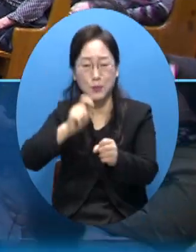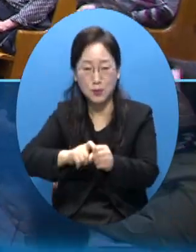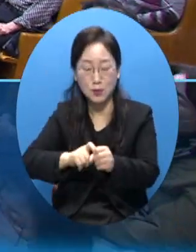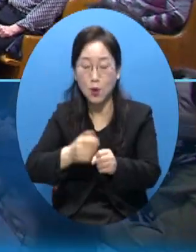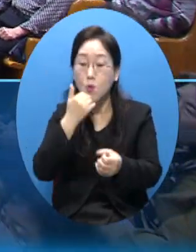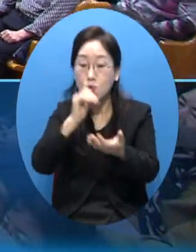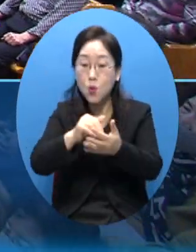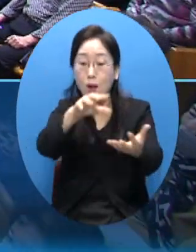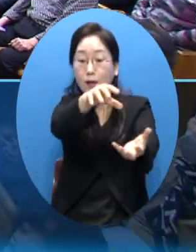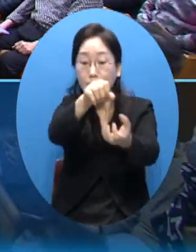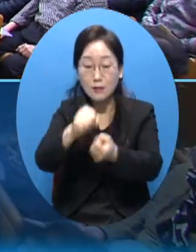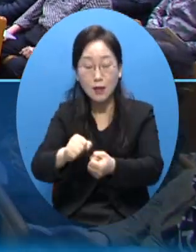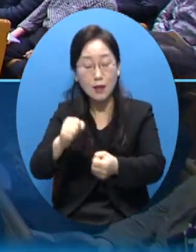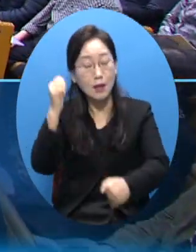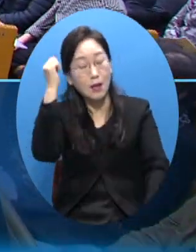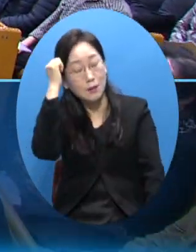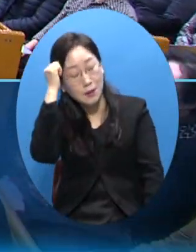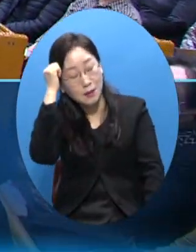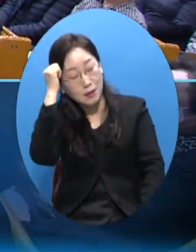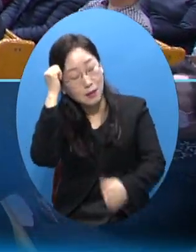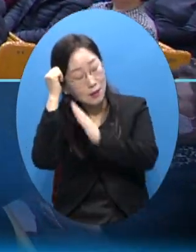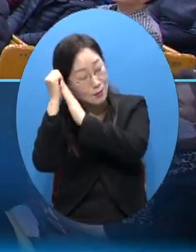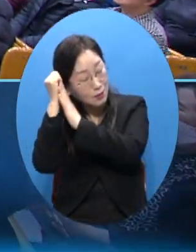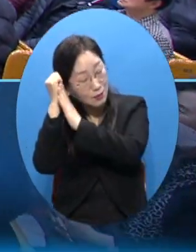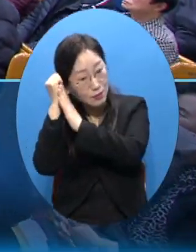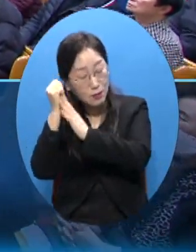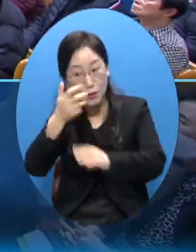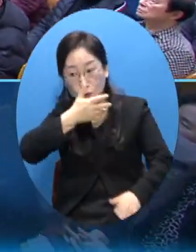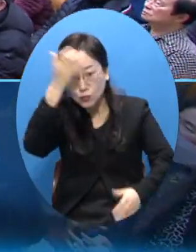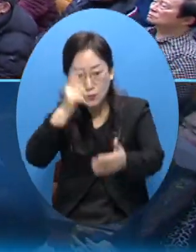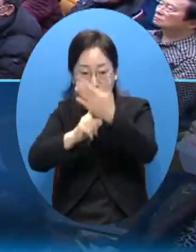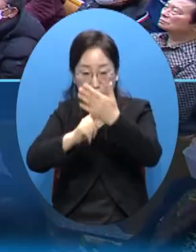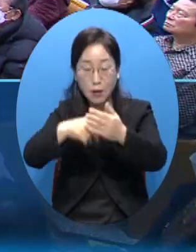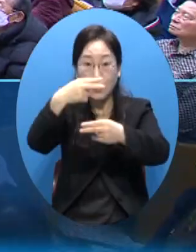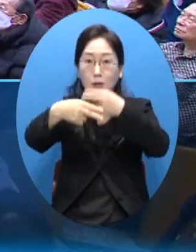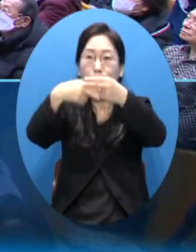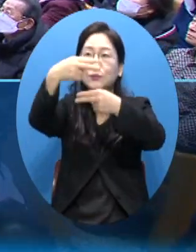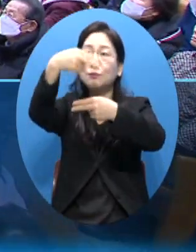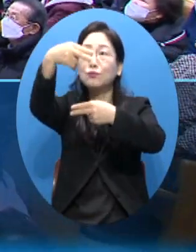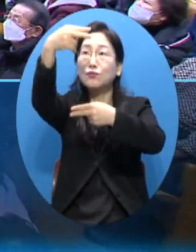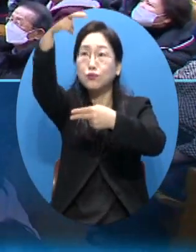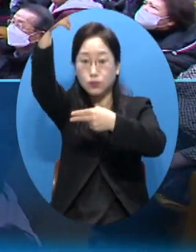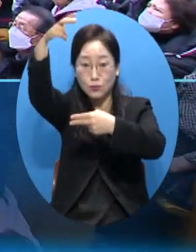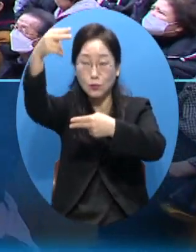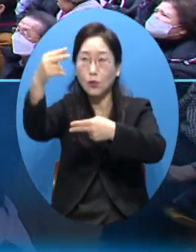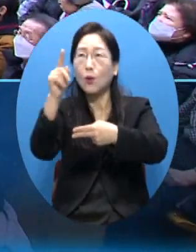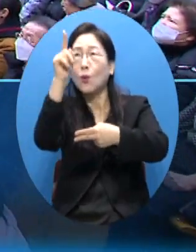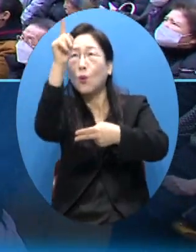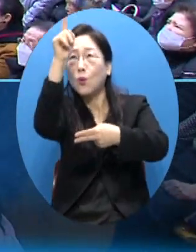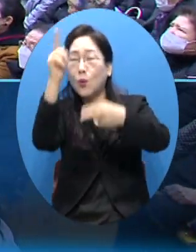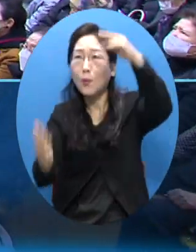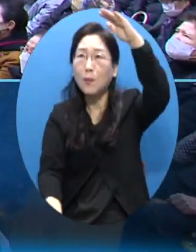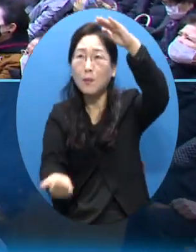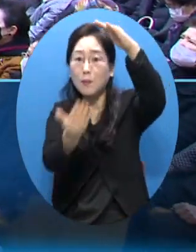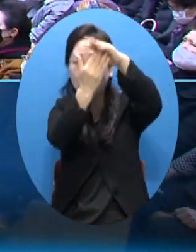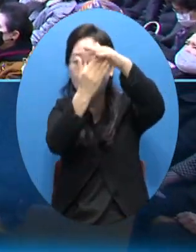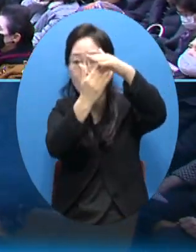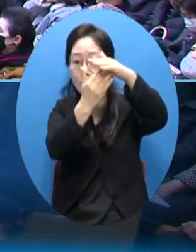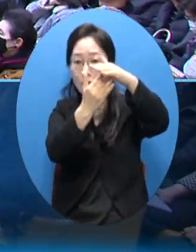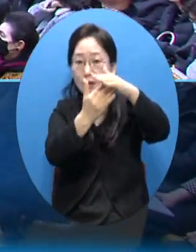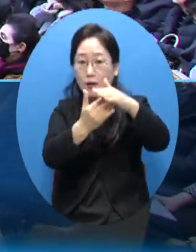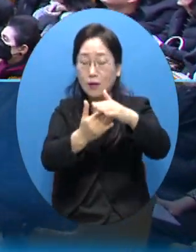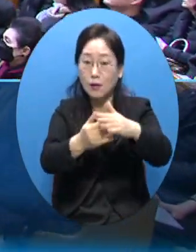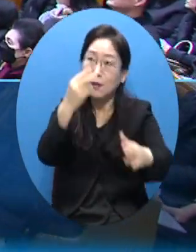한도를 가져다가 개로 삼고 거기 었더니 본즉 사다리가 땅에 있는데 그 꼭대기가 하늘 위에 닿고